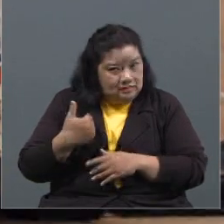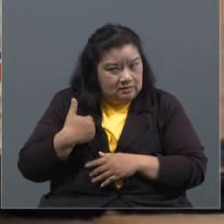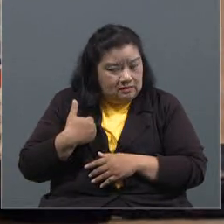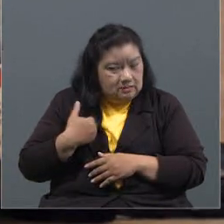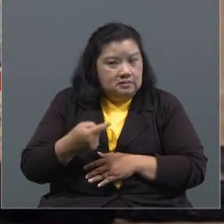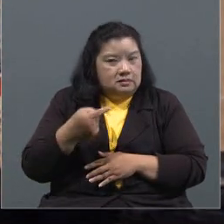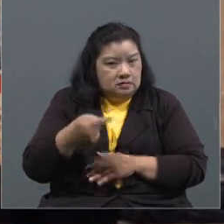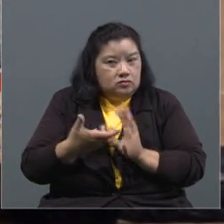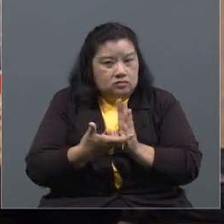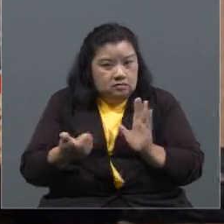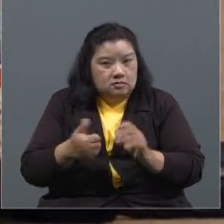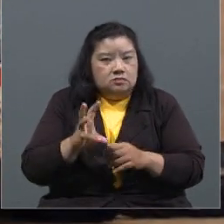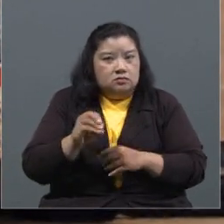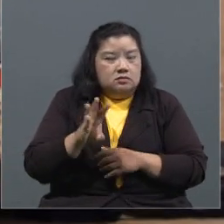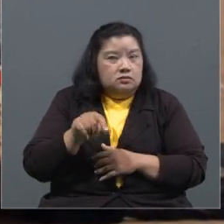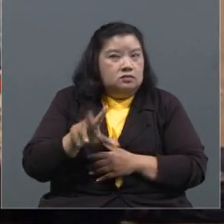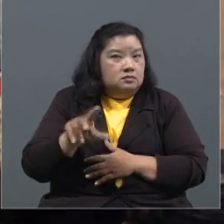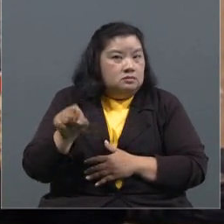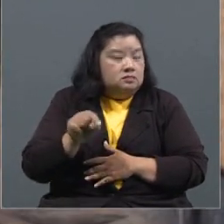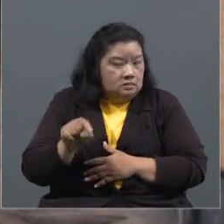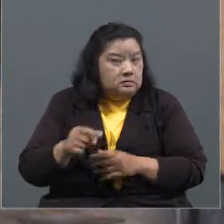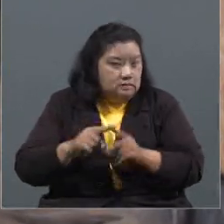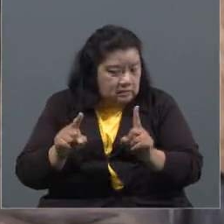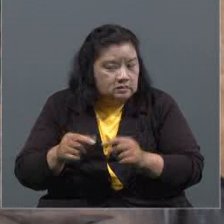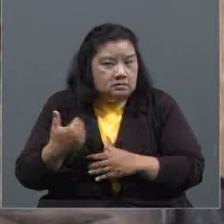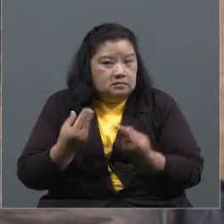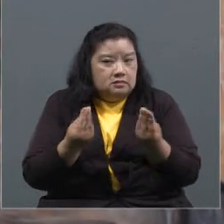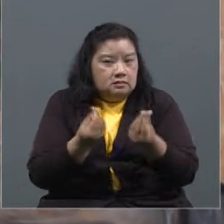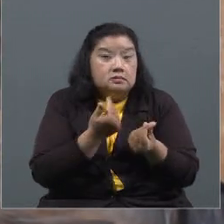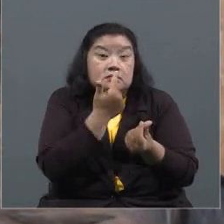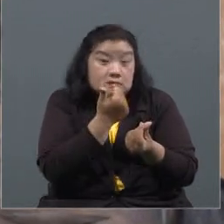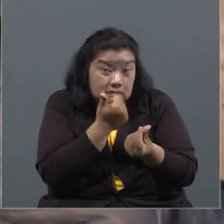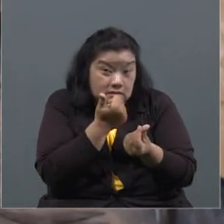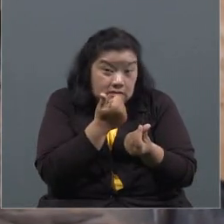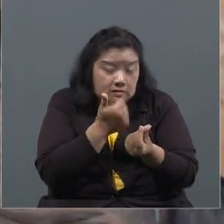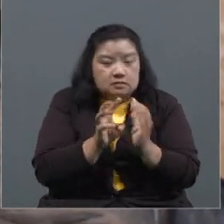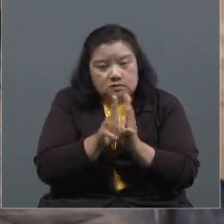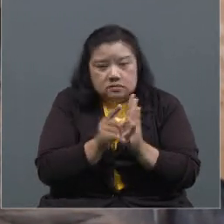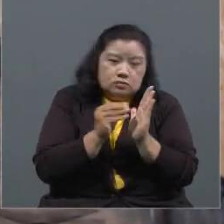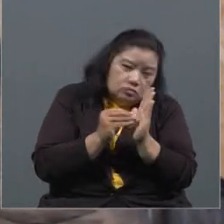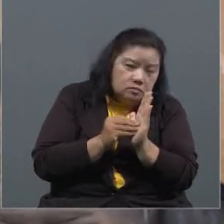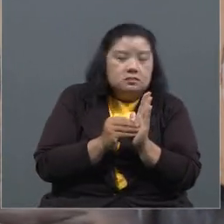าณ 6.43% และถ้าหากเปรียบเทียบกับกากแคดเมียมที่พบในทุกพื้นที่รวมกัน